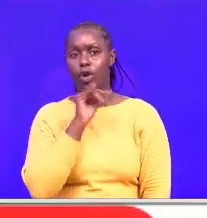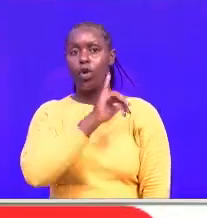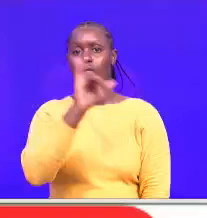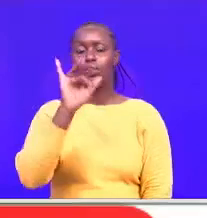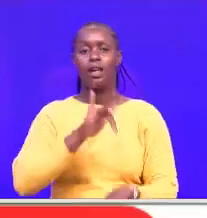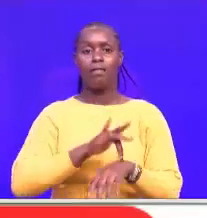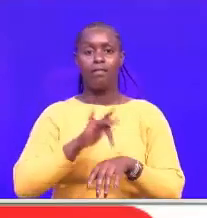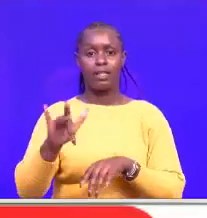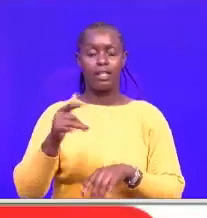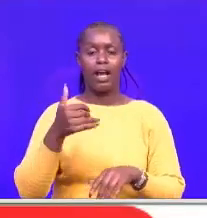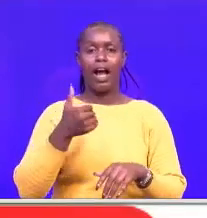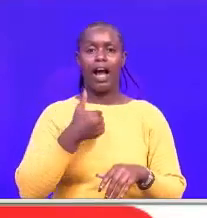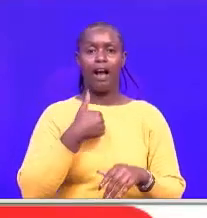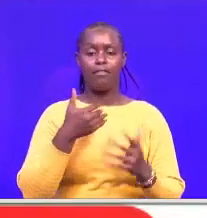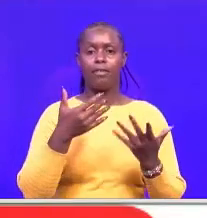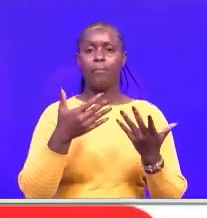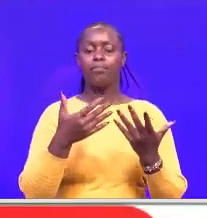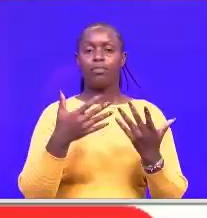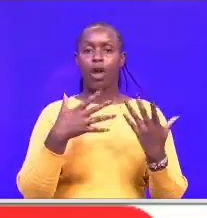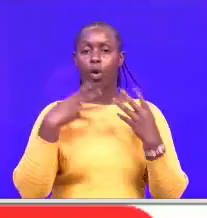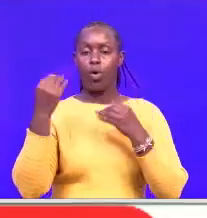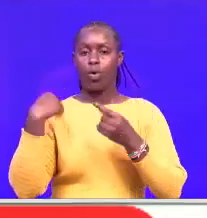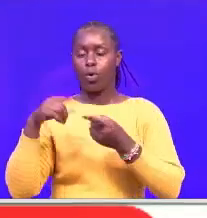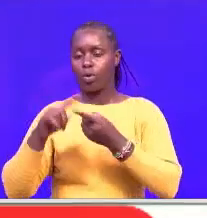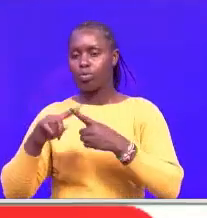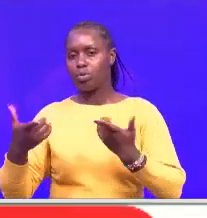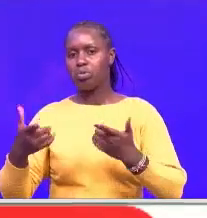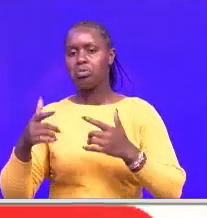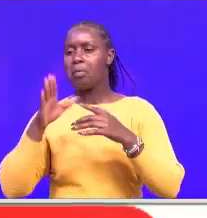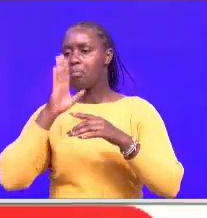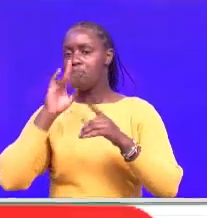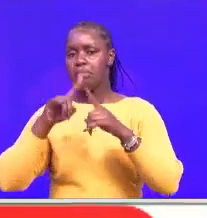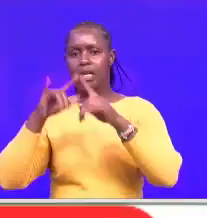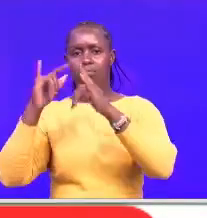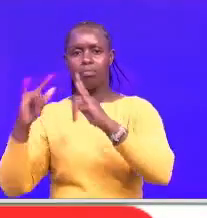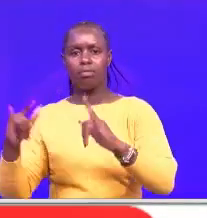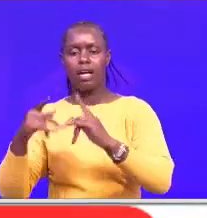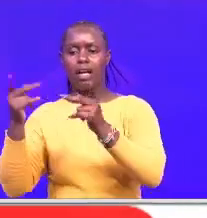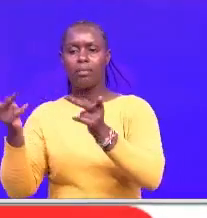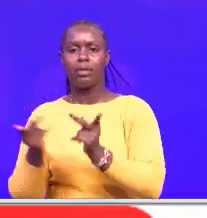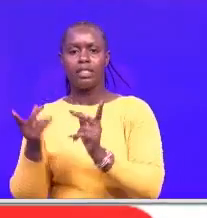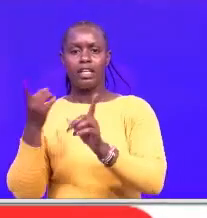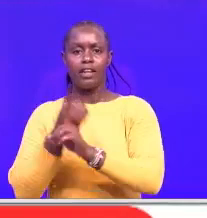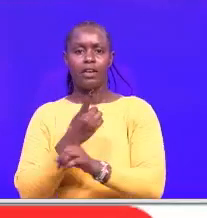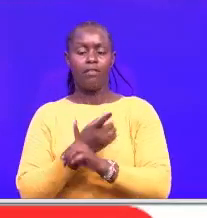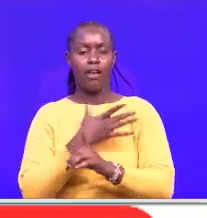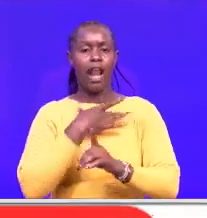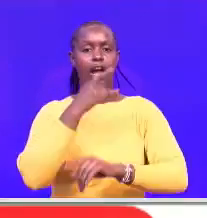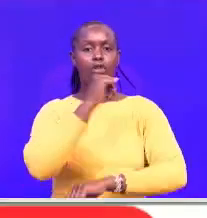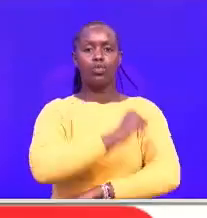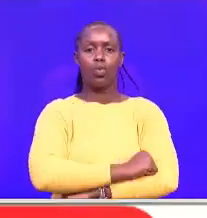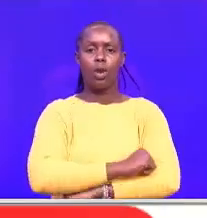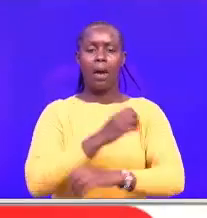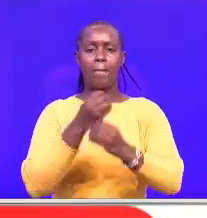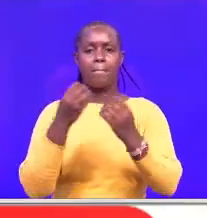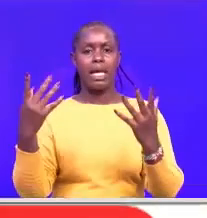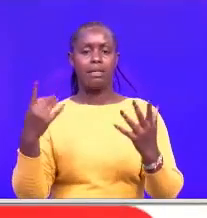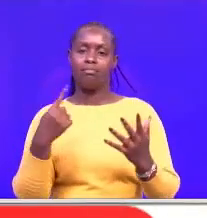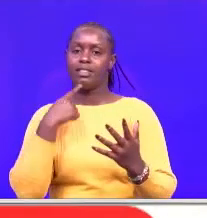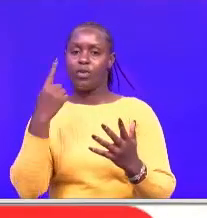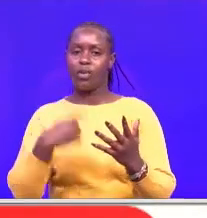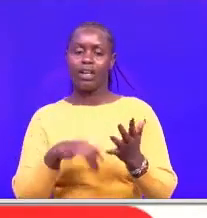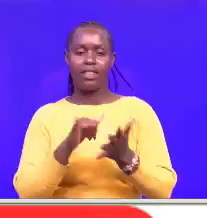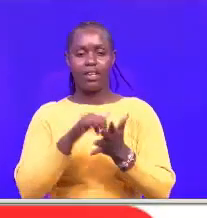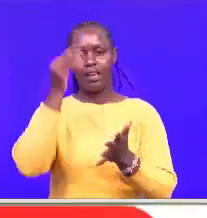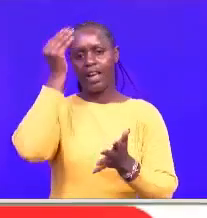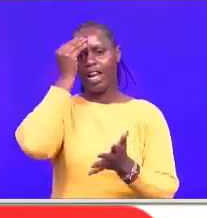Walioathirika wamelazimika kupiga kambi katika maeneo mbalimbali kama vile shuleni, huku wengi wakihofia kuwa masomo